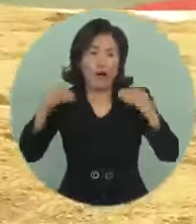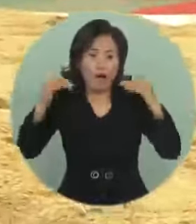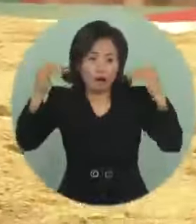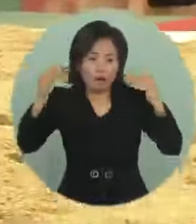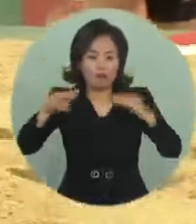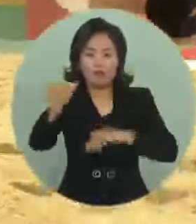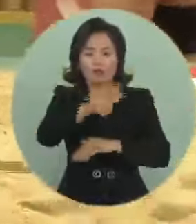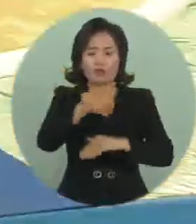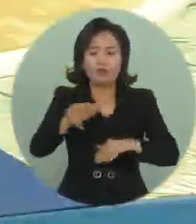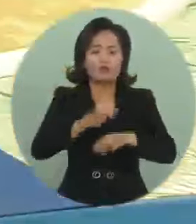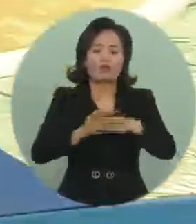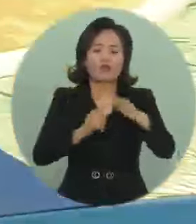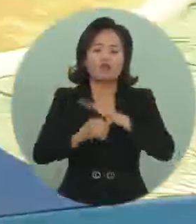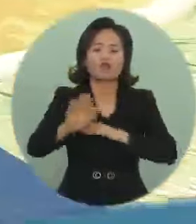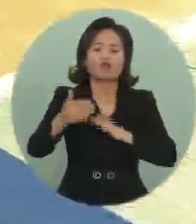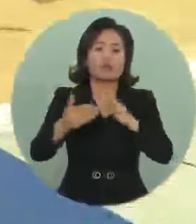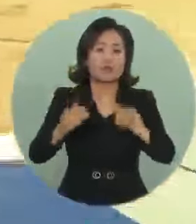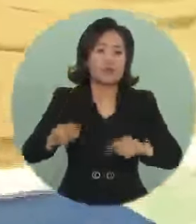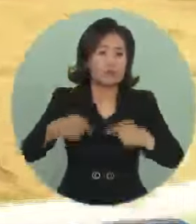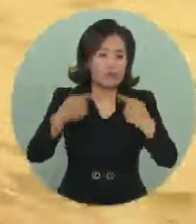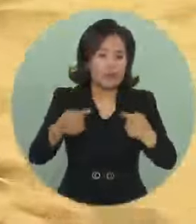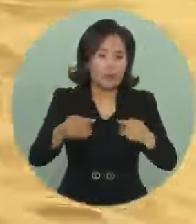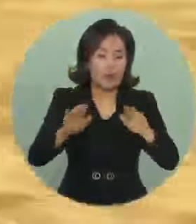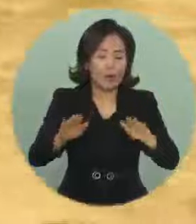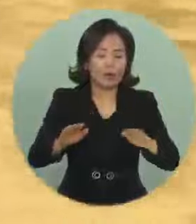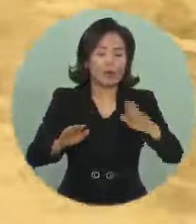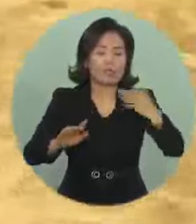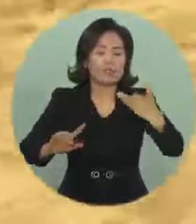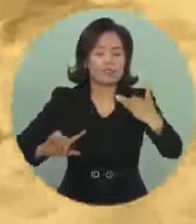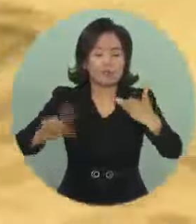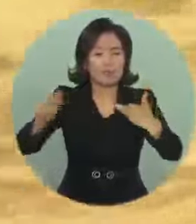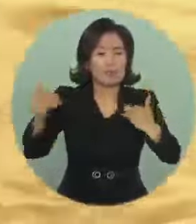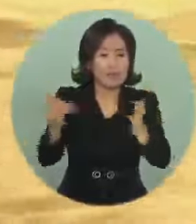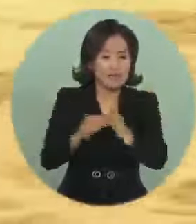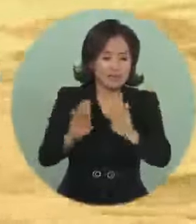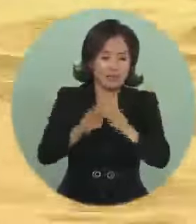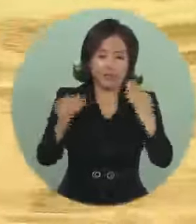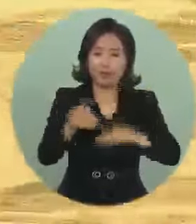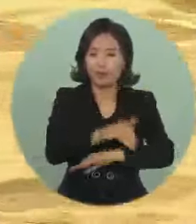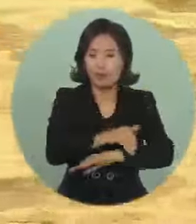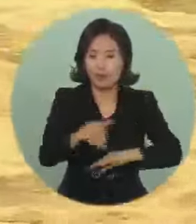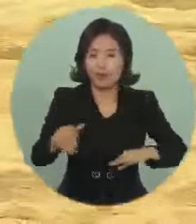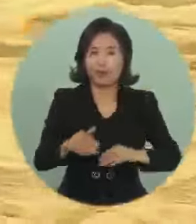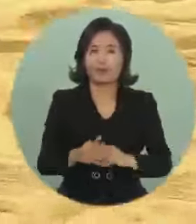전국 선수 900여명이 참여하며 오는 19일까지 열립니다